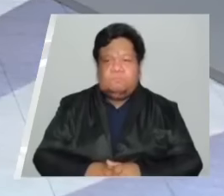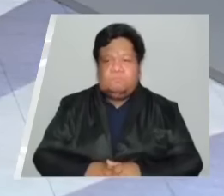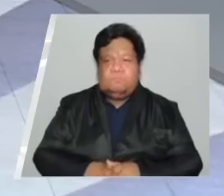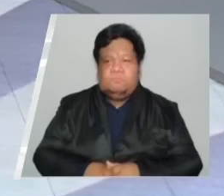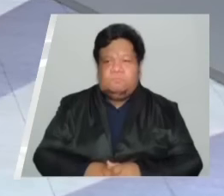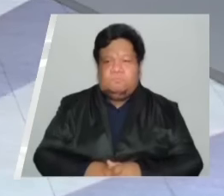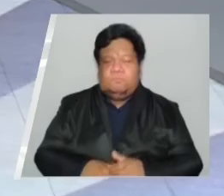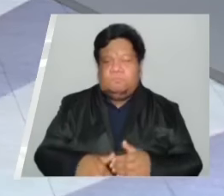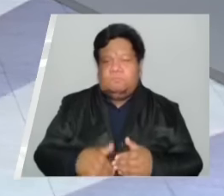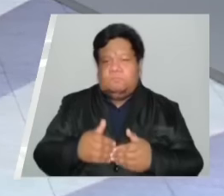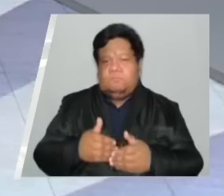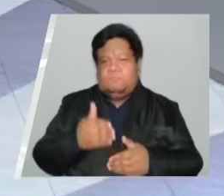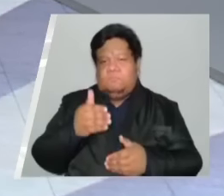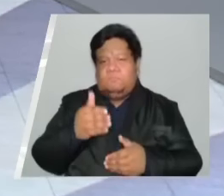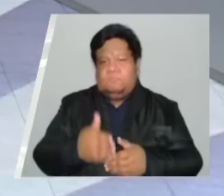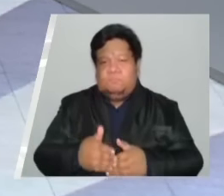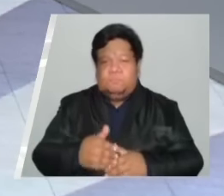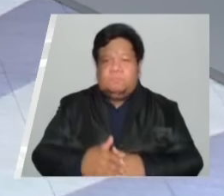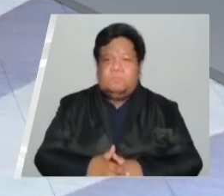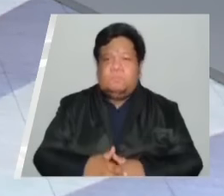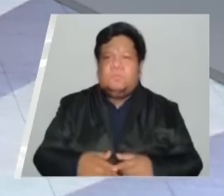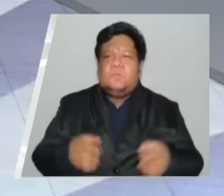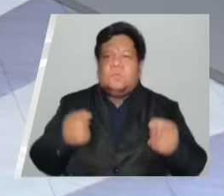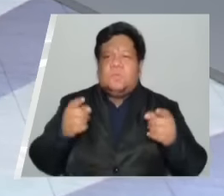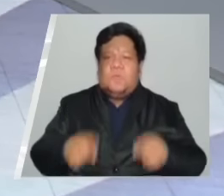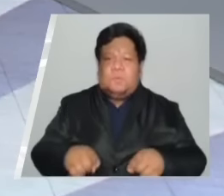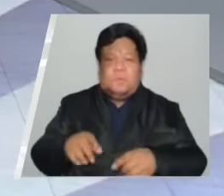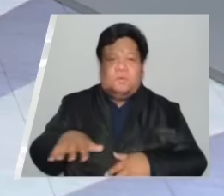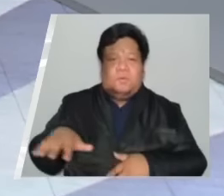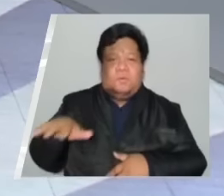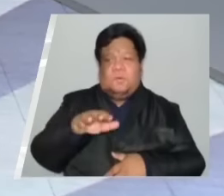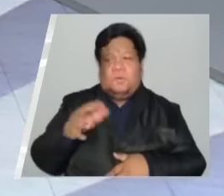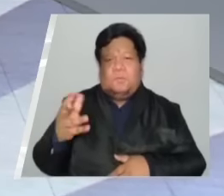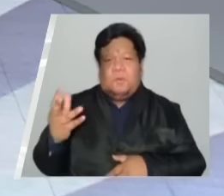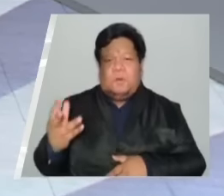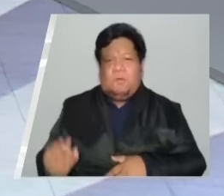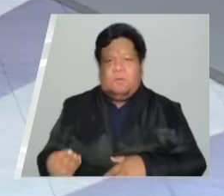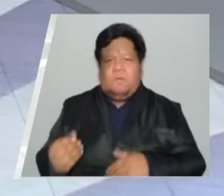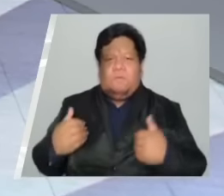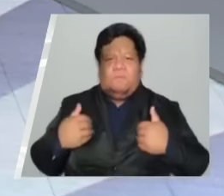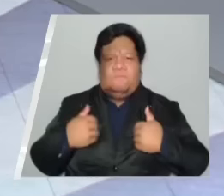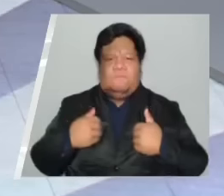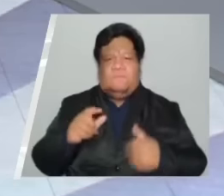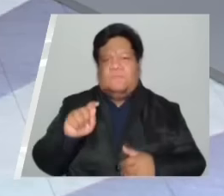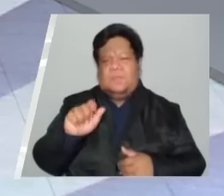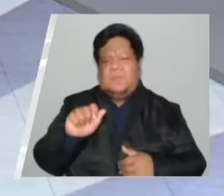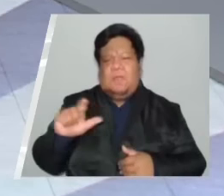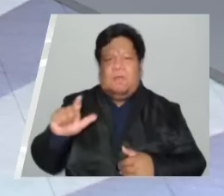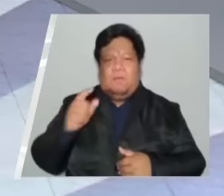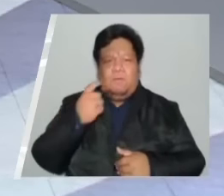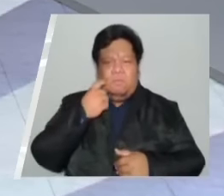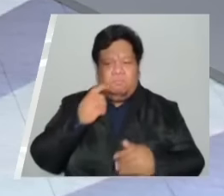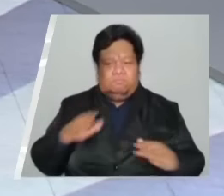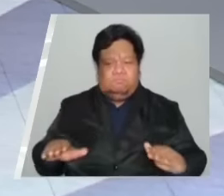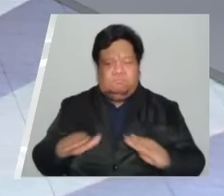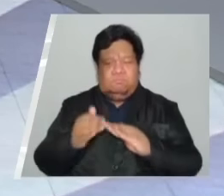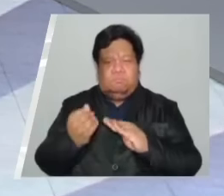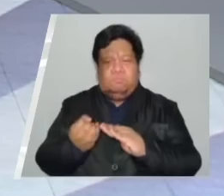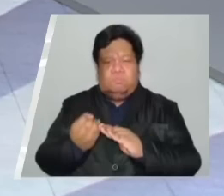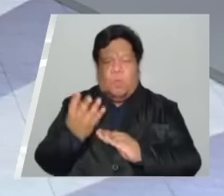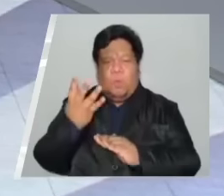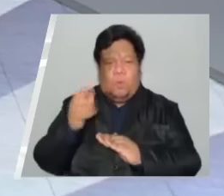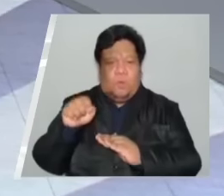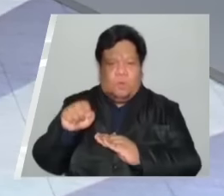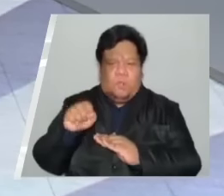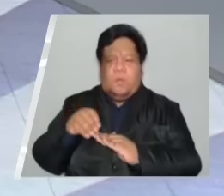ng ashfall ang ilang lugar sa Batangas dahil sa pagsabog ng Bulkang Taal kanina. Ang Bulkang Canlaon naman, binabantay ng